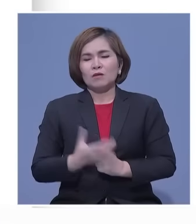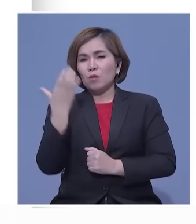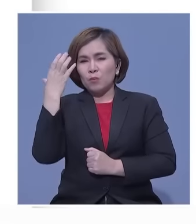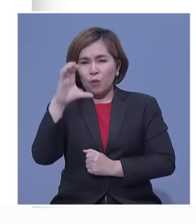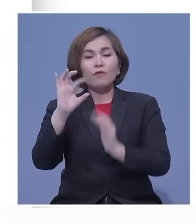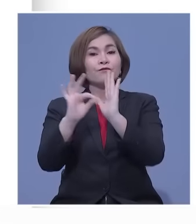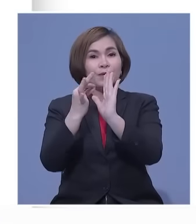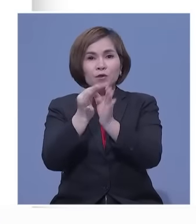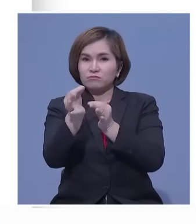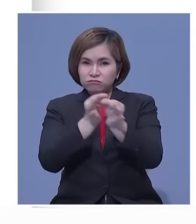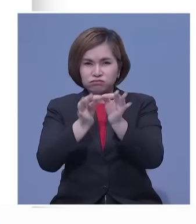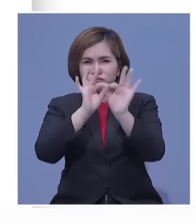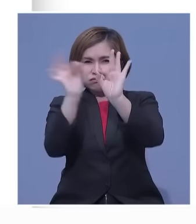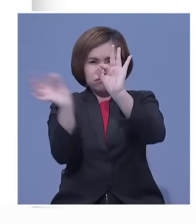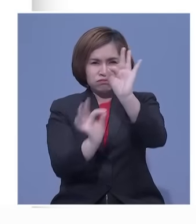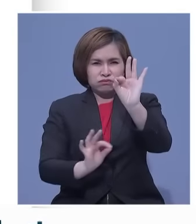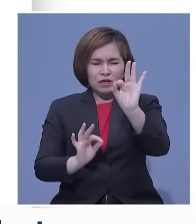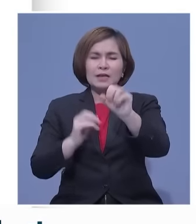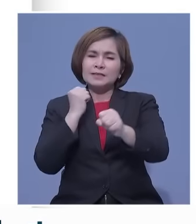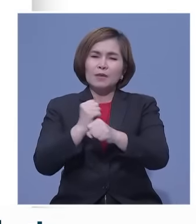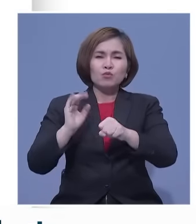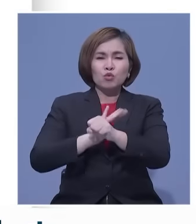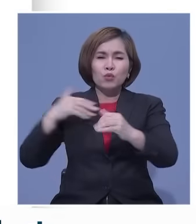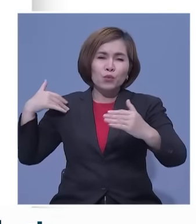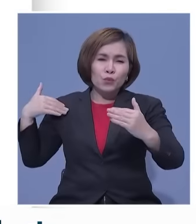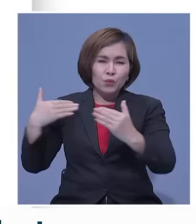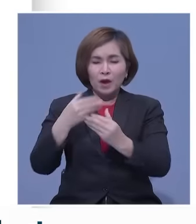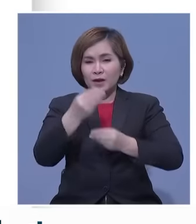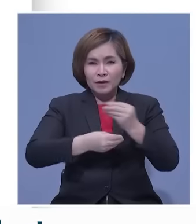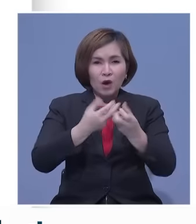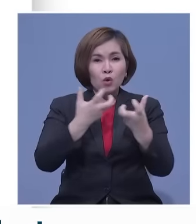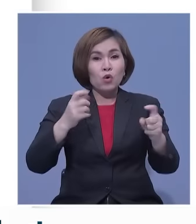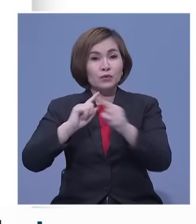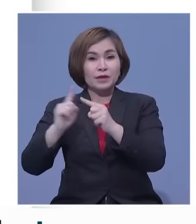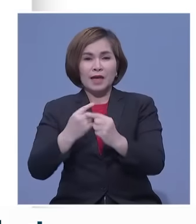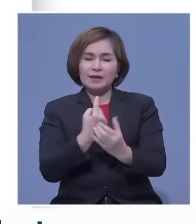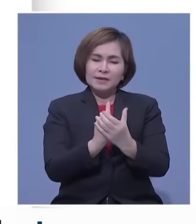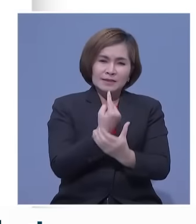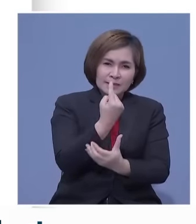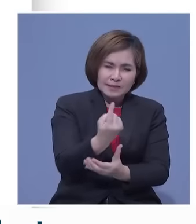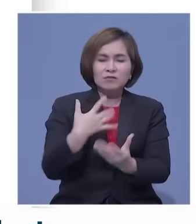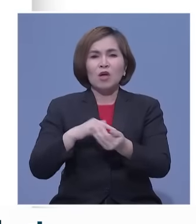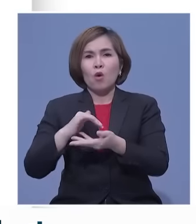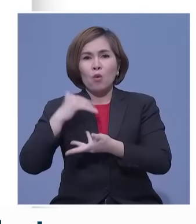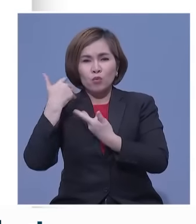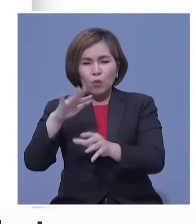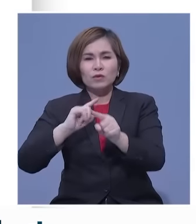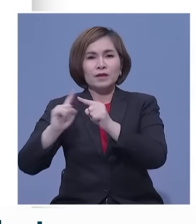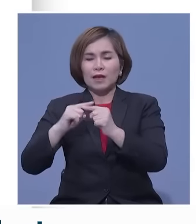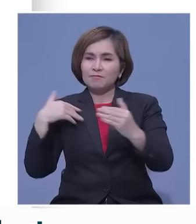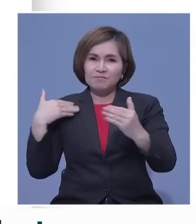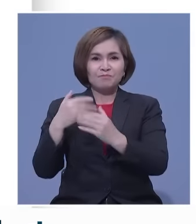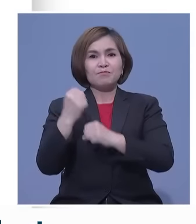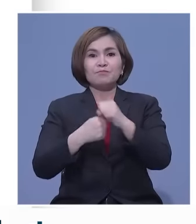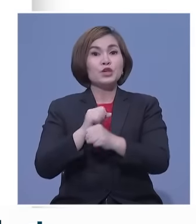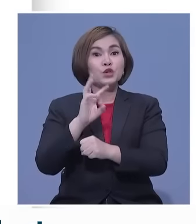ผ่านทาง facebookนะครับว่าตลอดเวลาที่ทำธุรกิจขายปลีกขายส่งผ่านระบบตัวแทนมาเป็นเวลา 6ปีเชื่อ